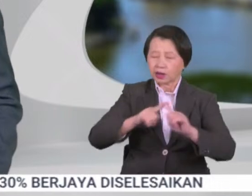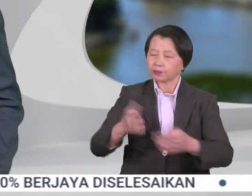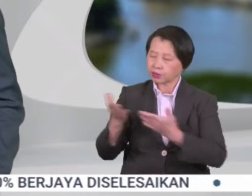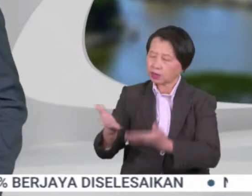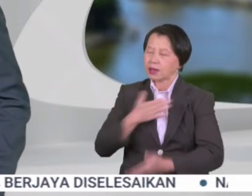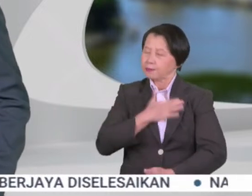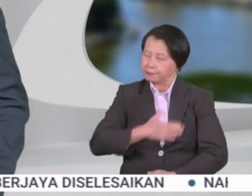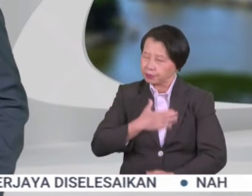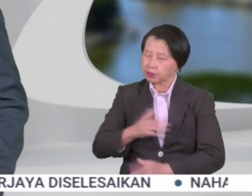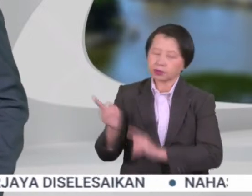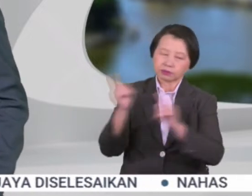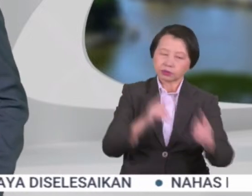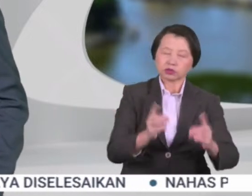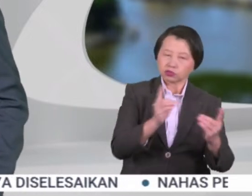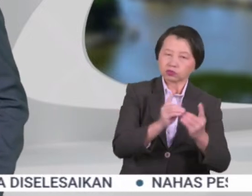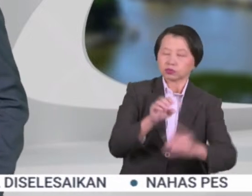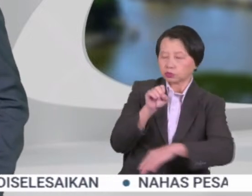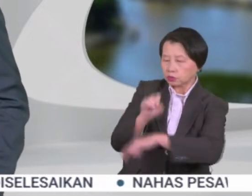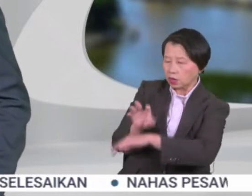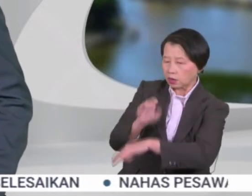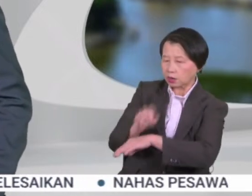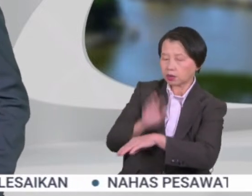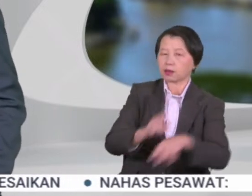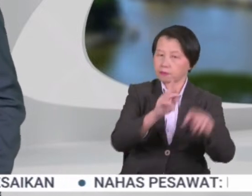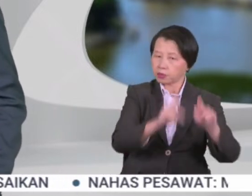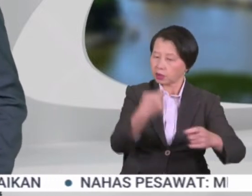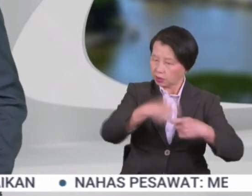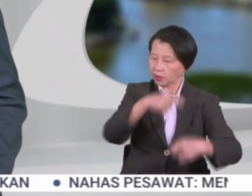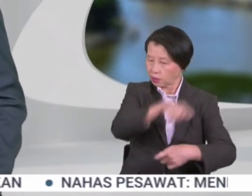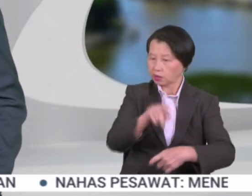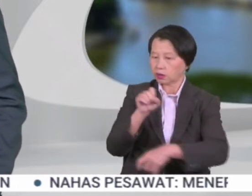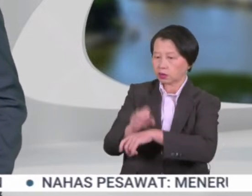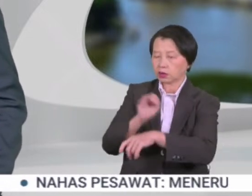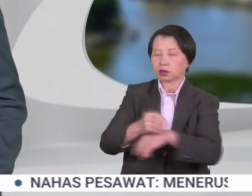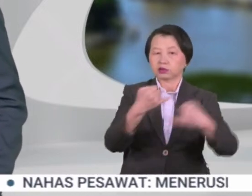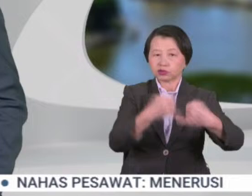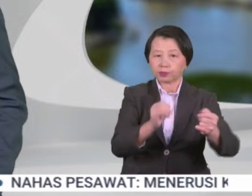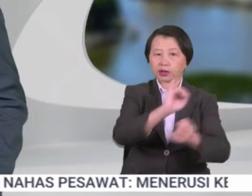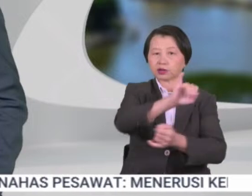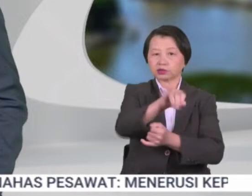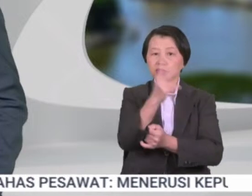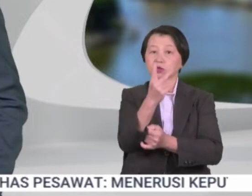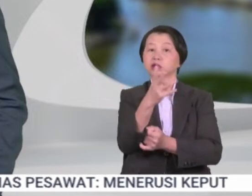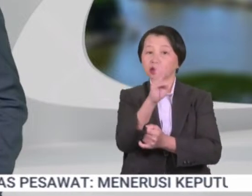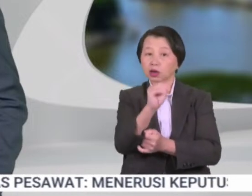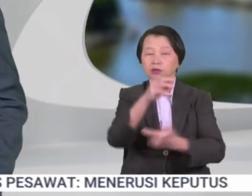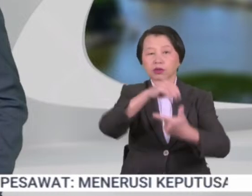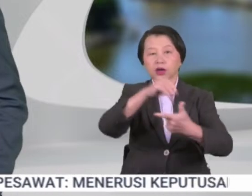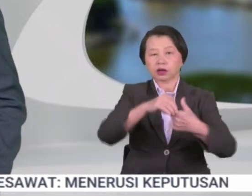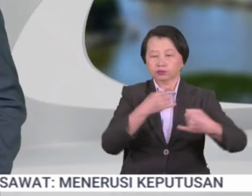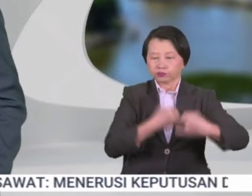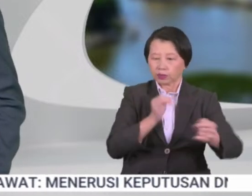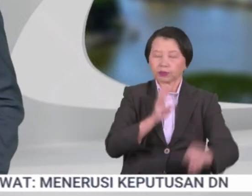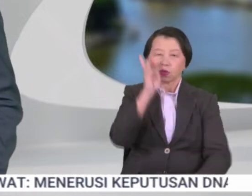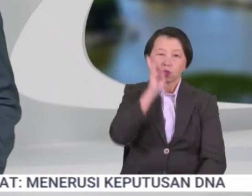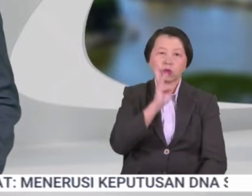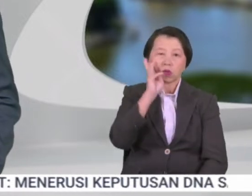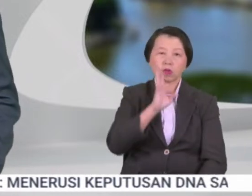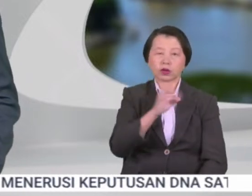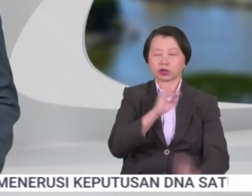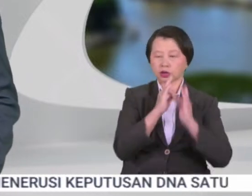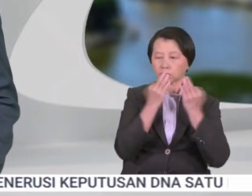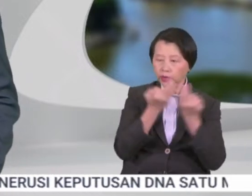mereka diminta mendapatkan Hikmat nasihat daripada pihak berkaitan seperti jebatan kebajikan masyarakat atau jabatan wanita